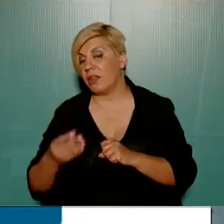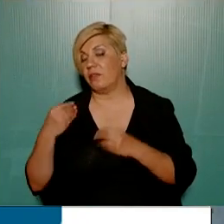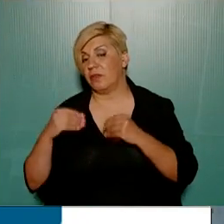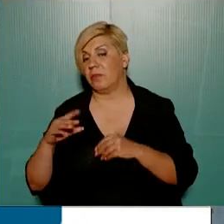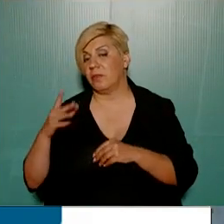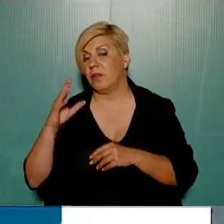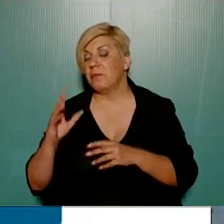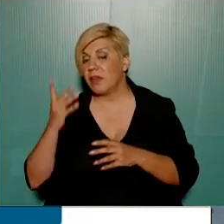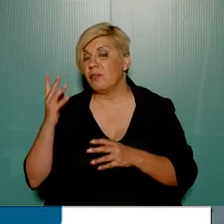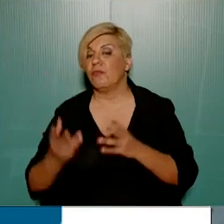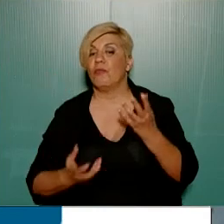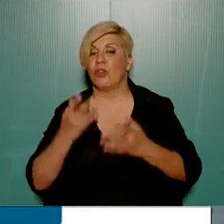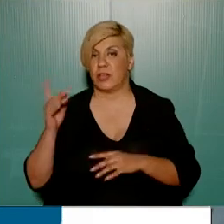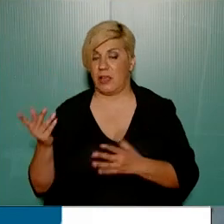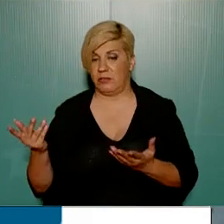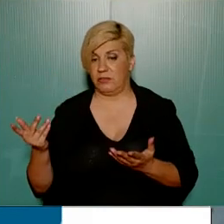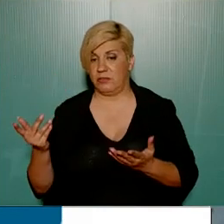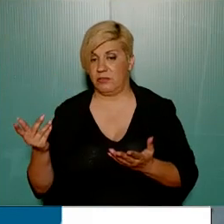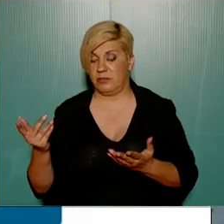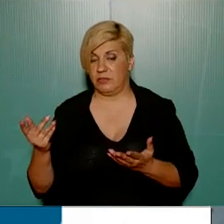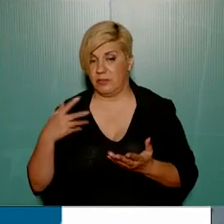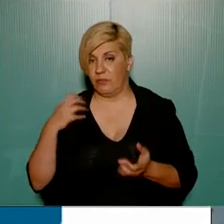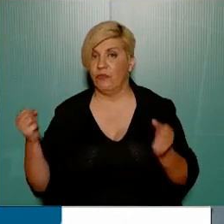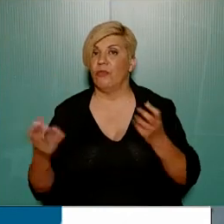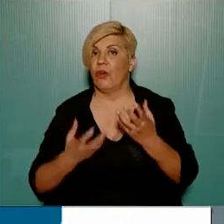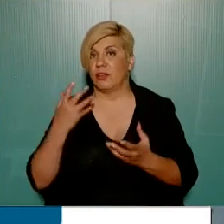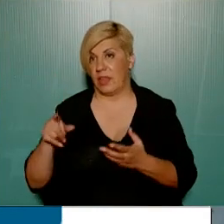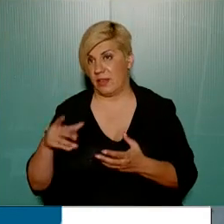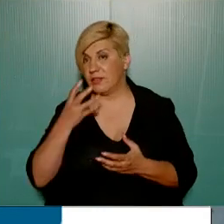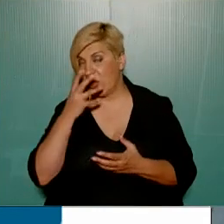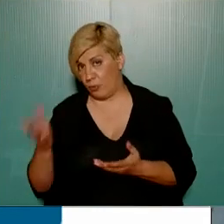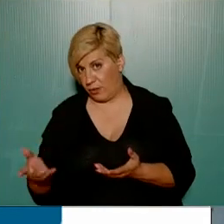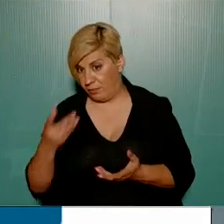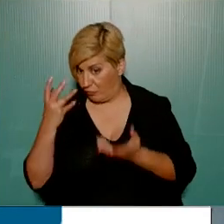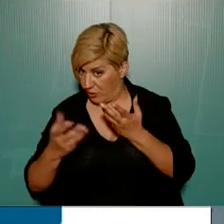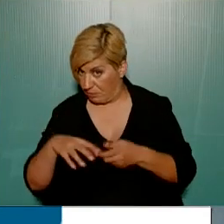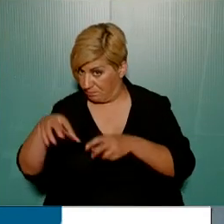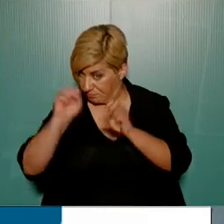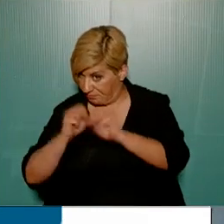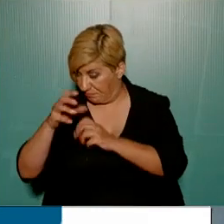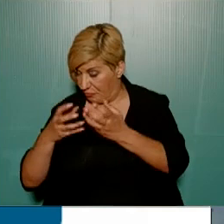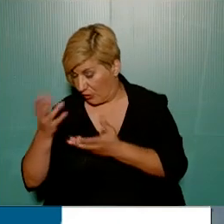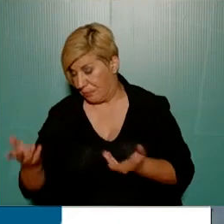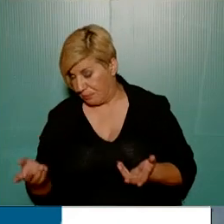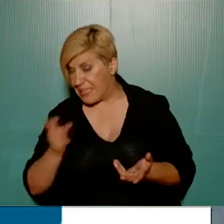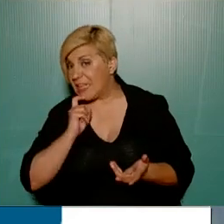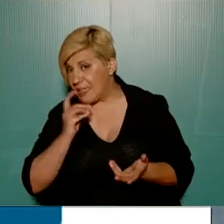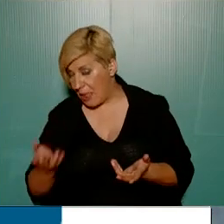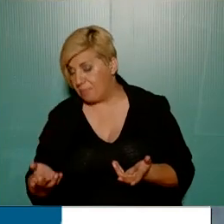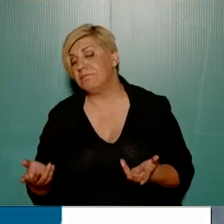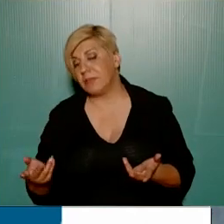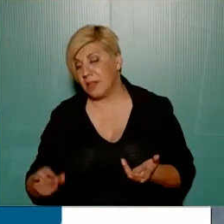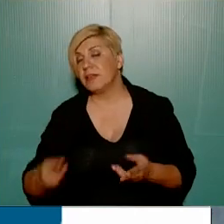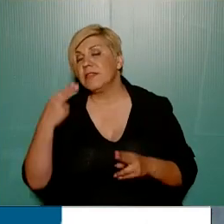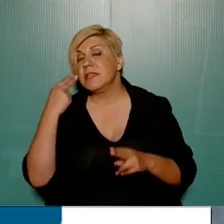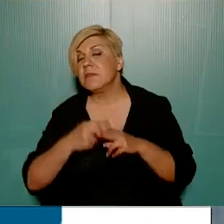μέσα στο τραμ. Δηλαδή, λες και δεν υπήρχε κάτι άλλο για να ζεσταθούν το χειμώνα κάποιοι εκεί πέρα. Είναι πολύ δύο σημαντικά